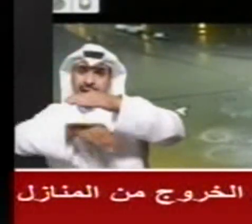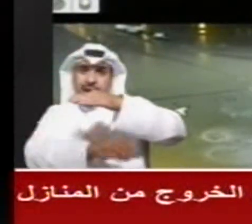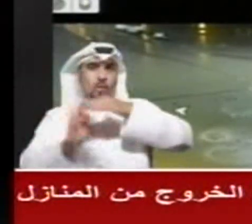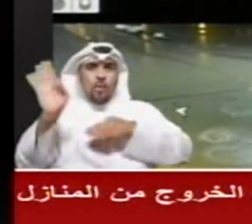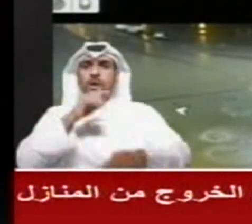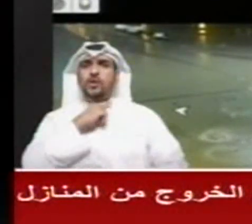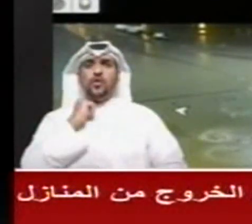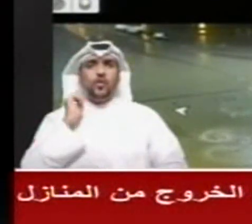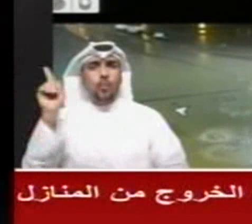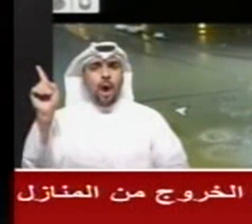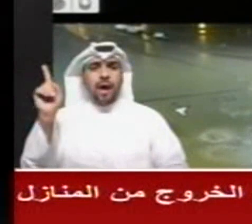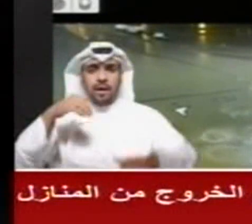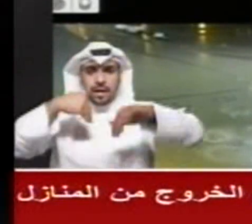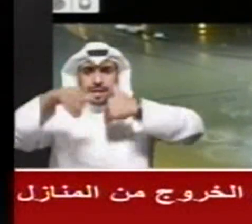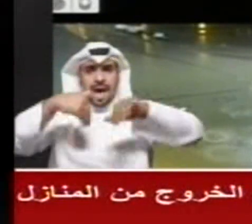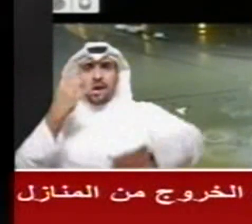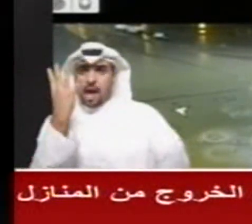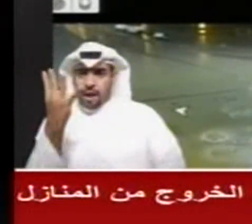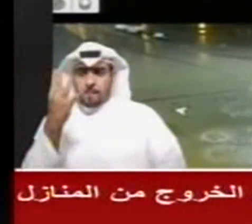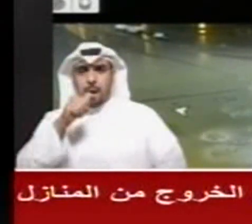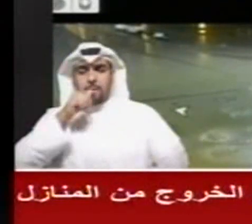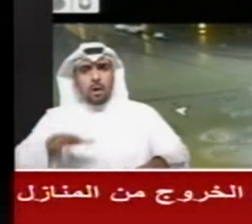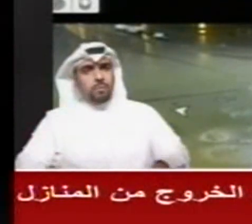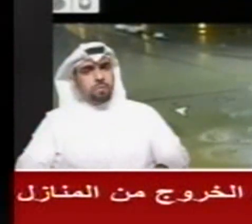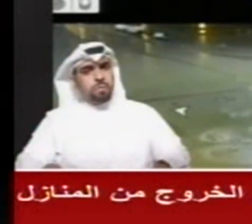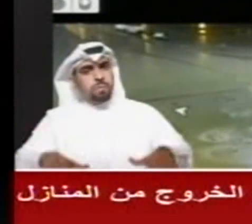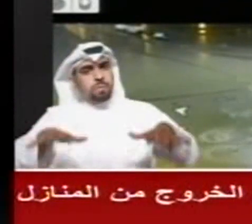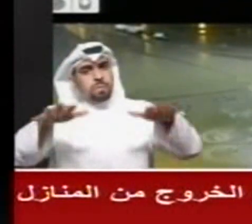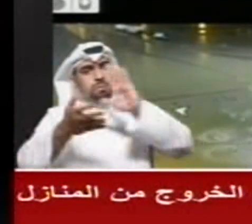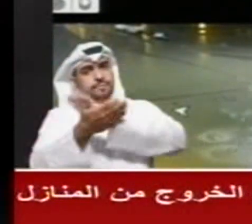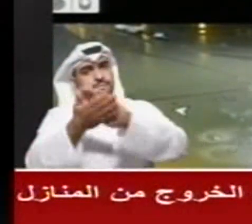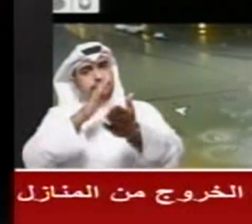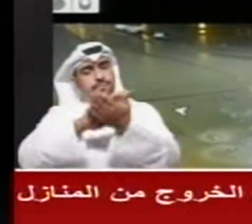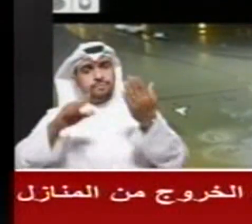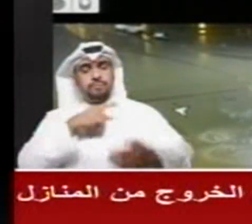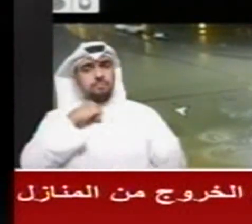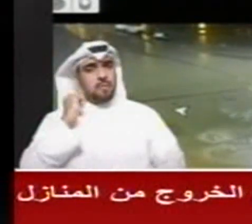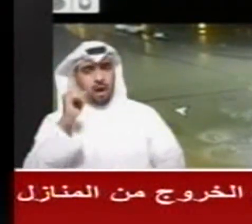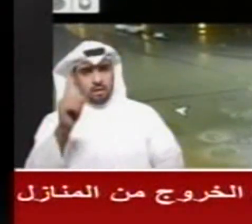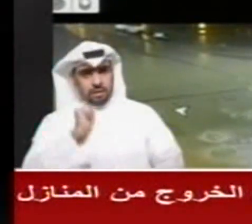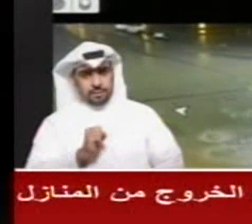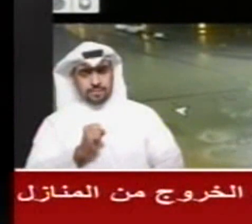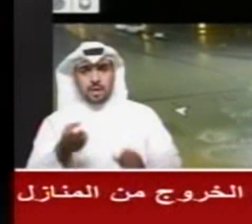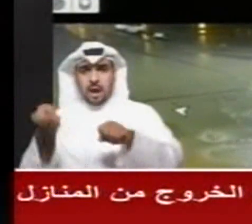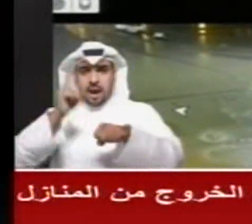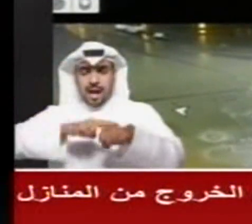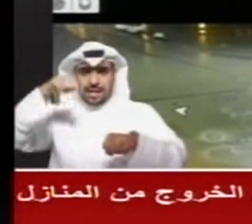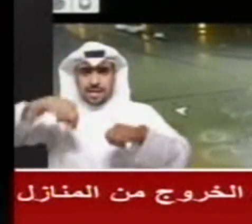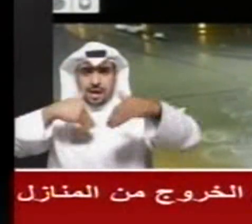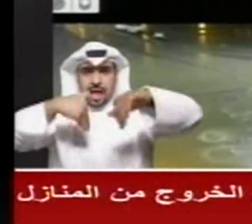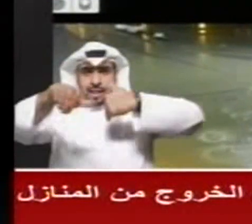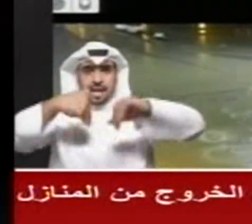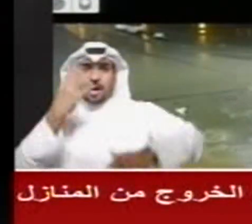إغلاقه بالاتجاهين مع تحويل المسار إلى طريق الدائر الرابع. عندنا أيضا الرابع مع طريق المغرب